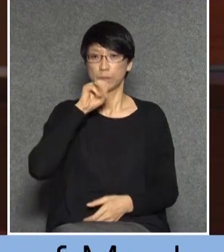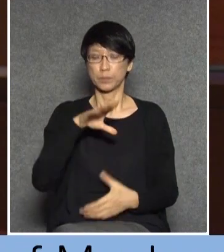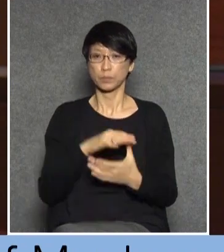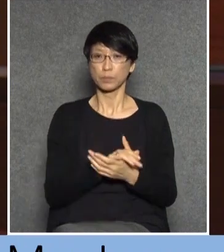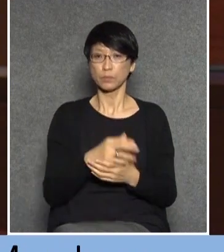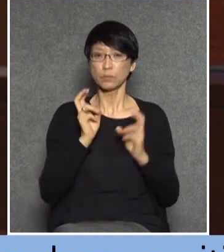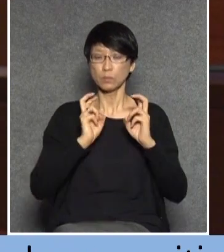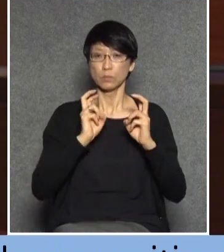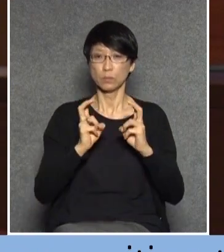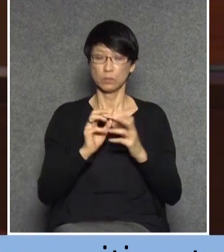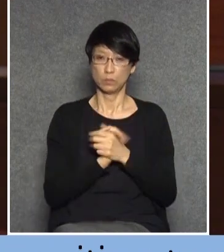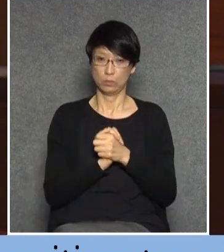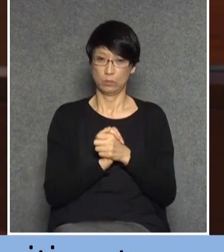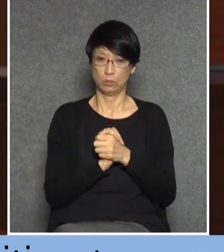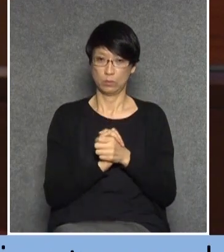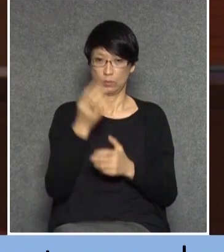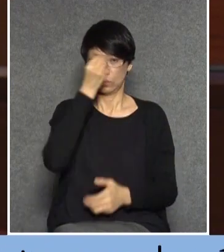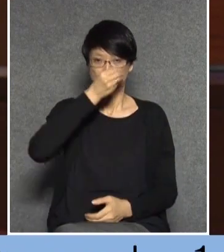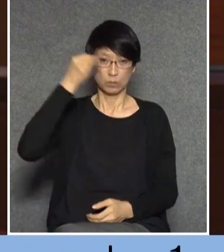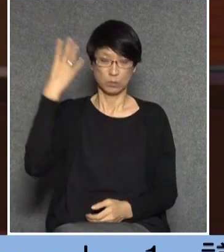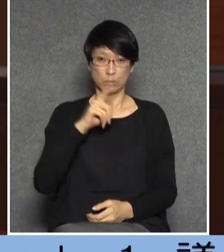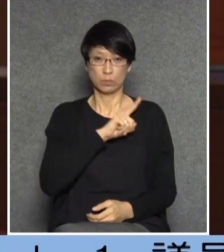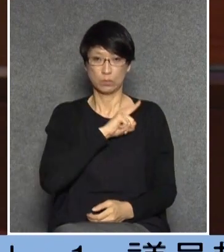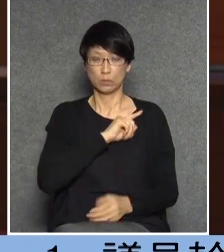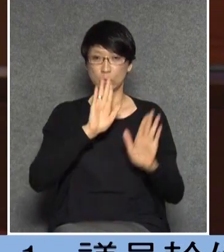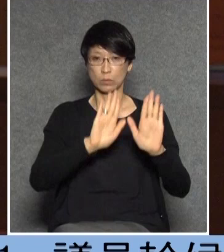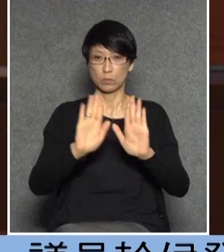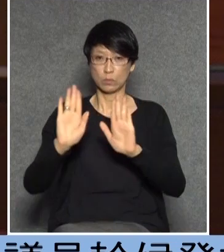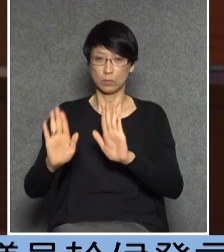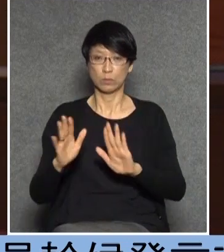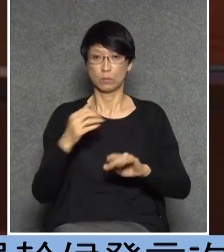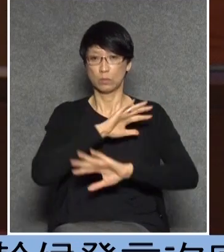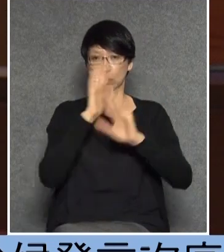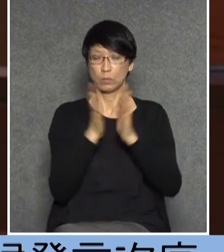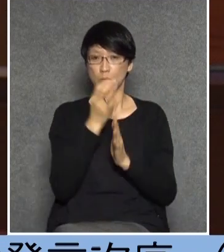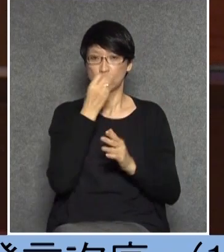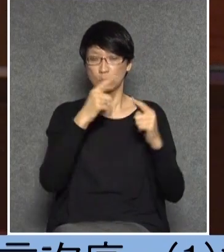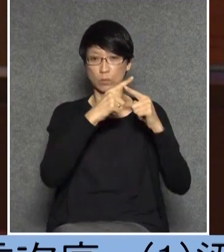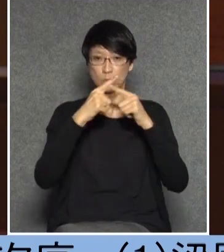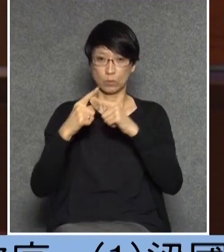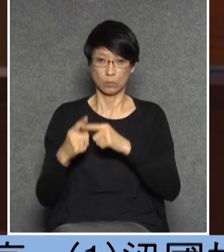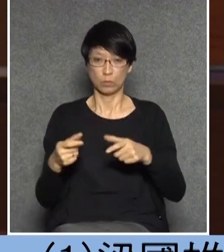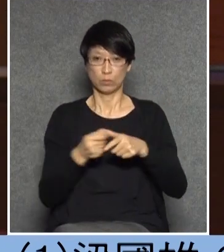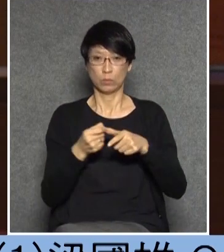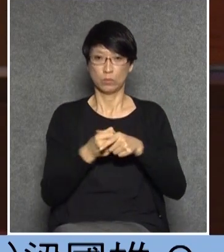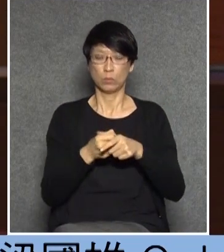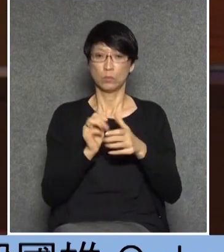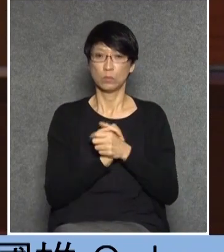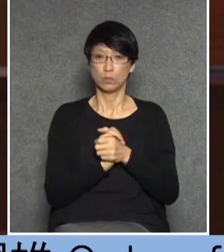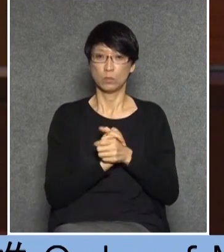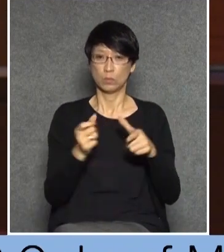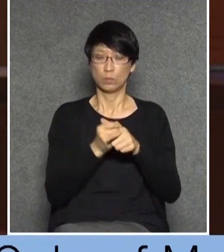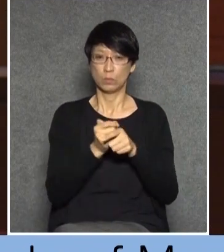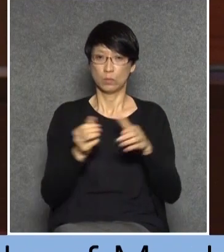管理階層已經忘記了自己是一所服務全香港市民的企業，將公司的盈利置